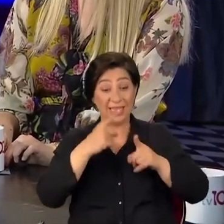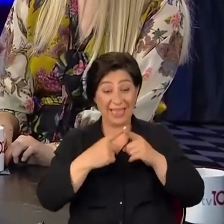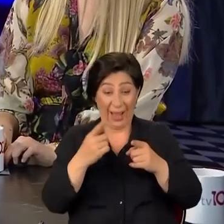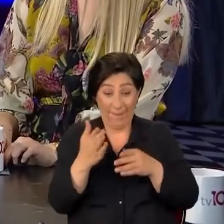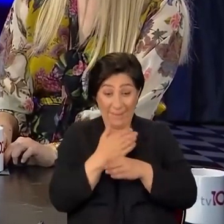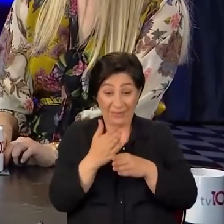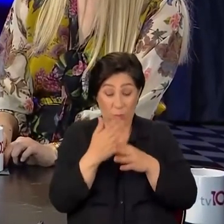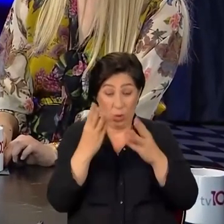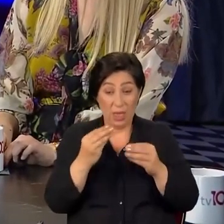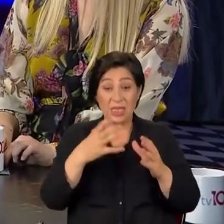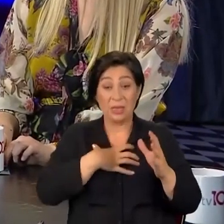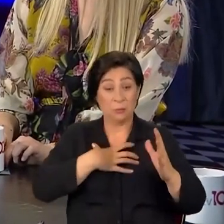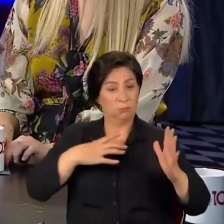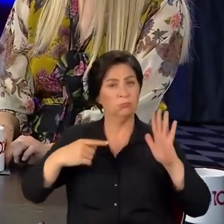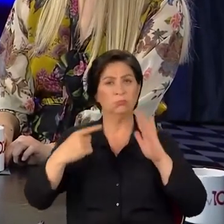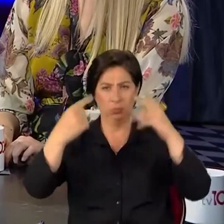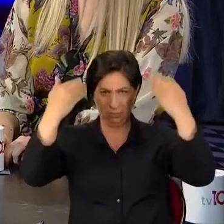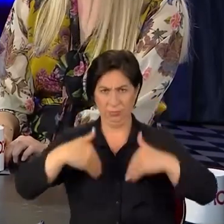olan ideolojiyi